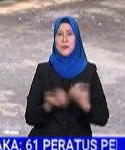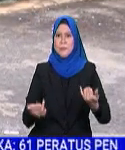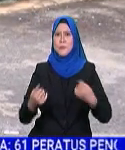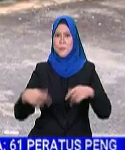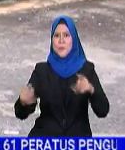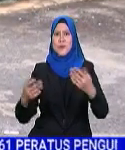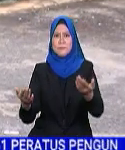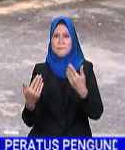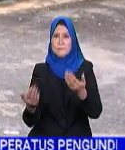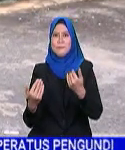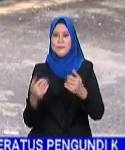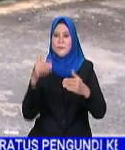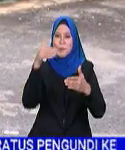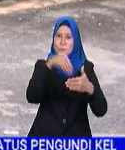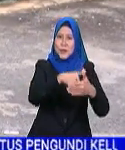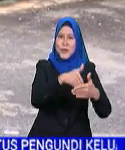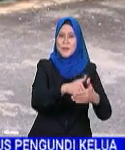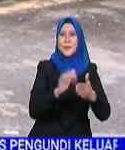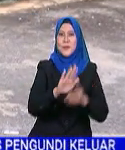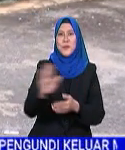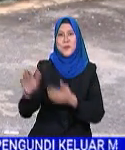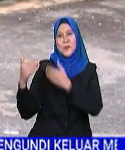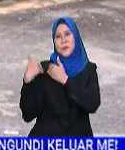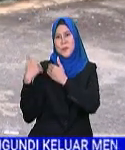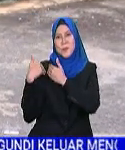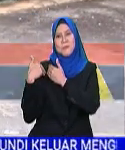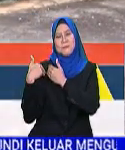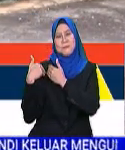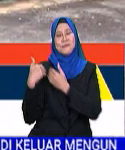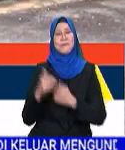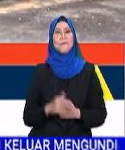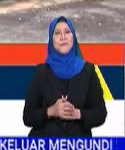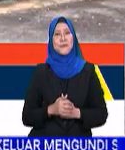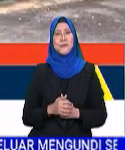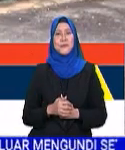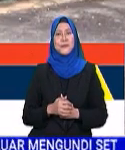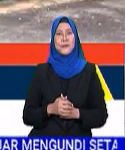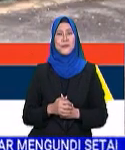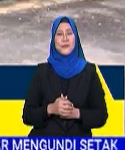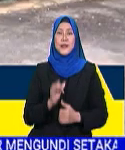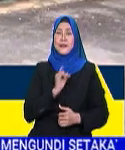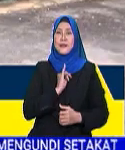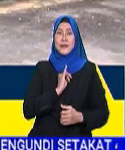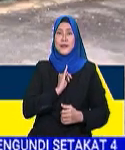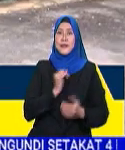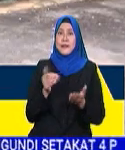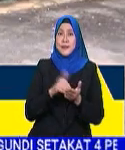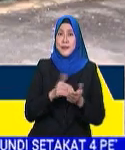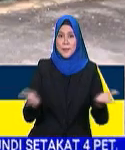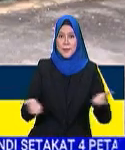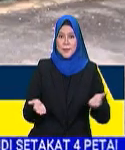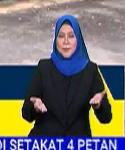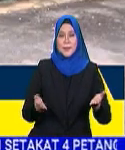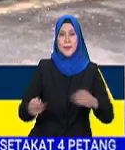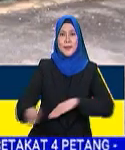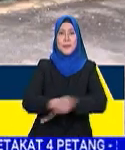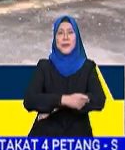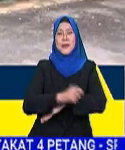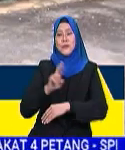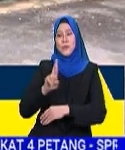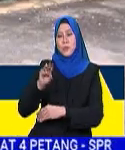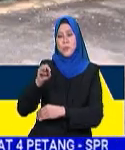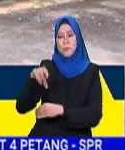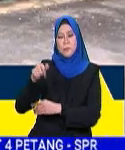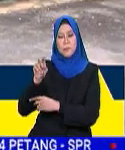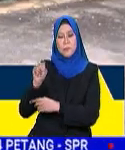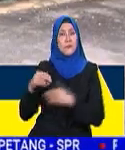lagi untuk pengundi tunaikan tanggungjawab anda. Dan saya masih lagi di Balai Raya Taman Rumpun Bahagia, iaitu